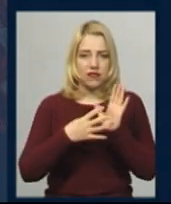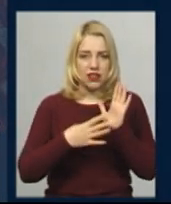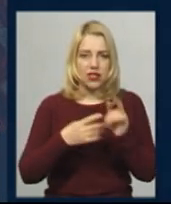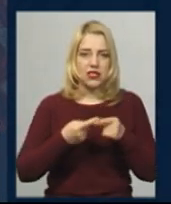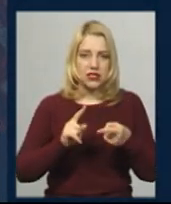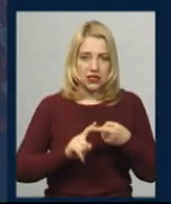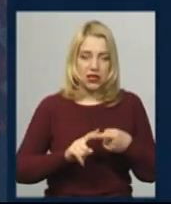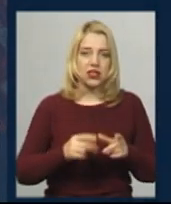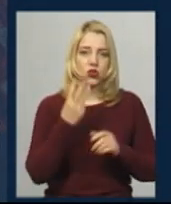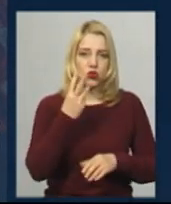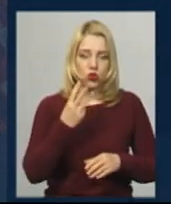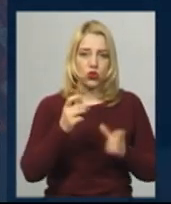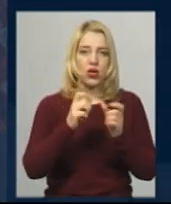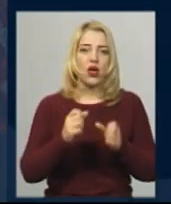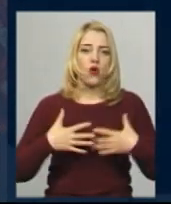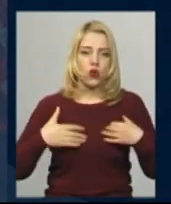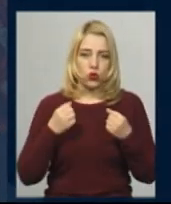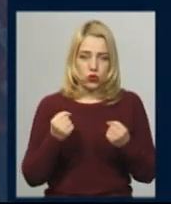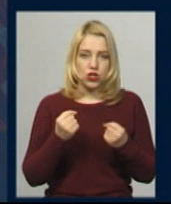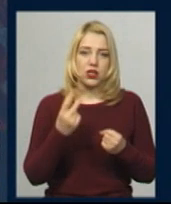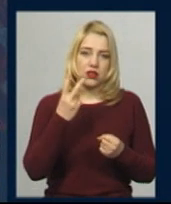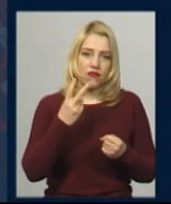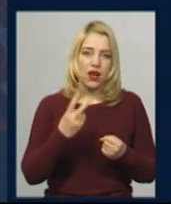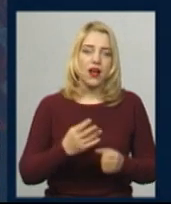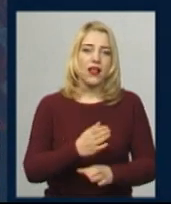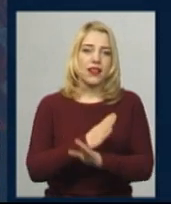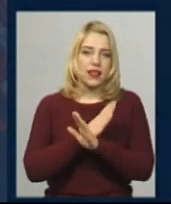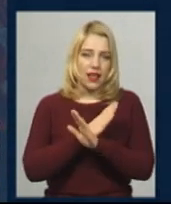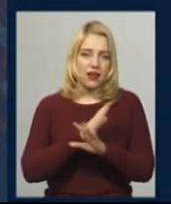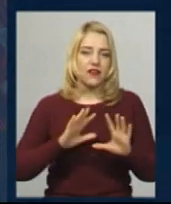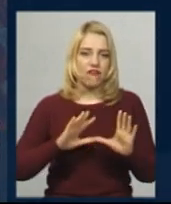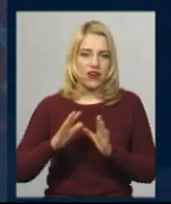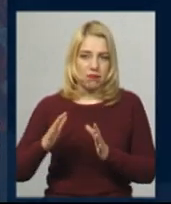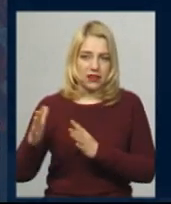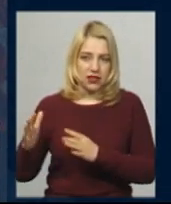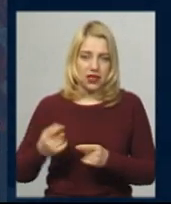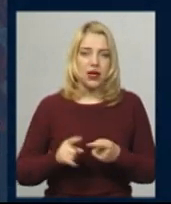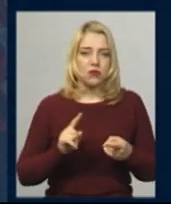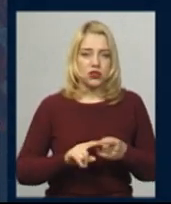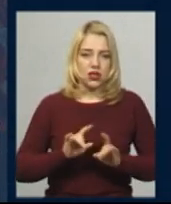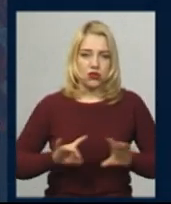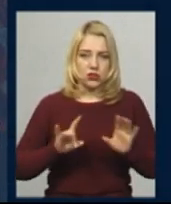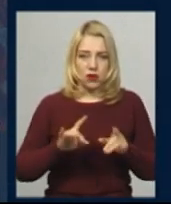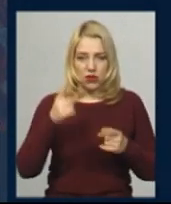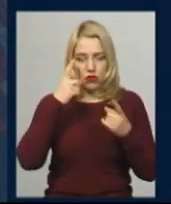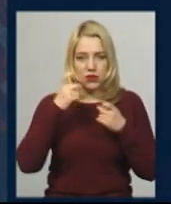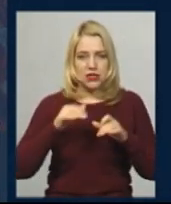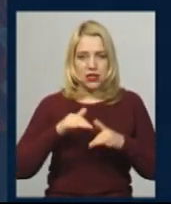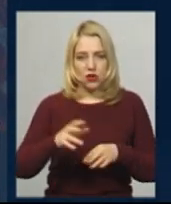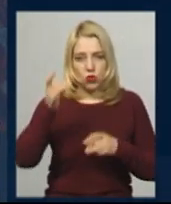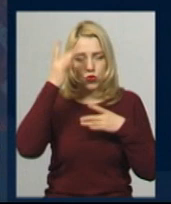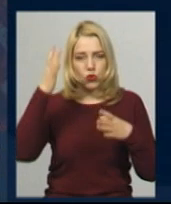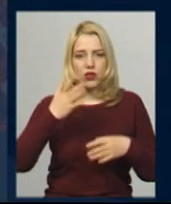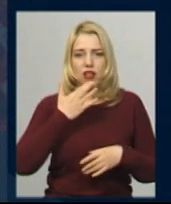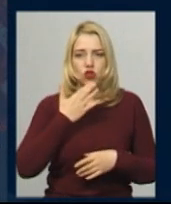троє удужало два летальні випадки. Про це Суспільному розповіла начальниця обласного управління інформаційної діяльності, культури,